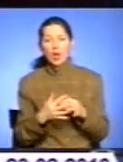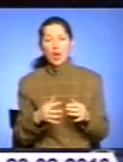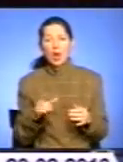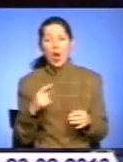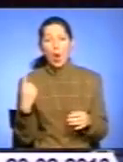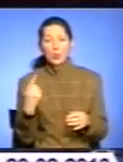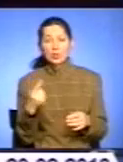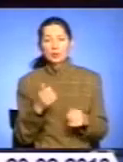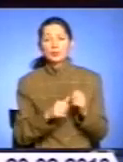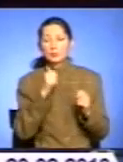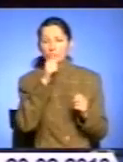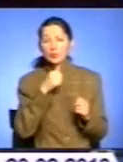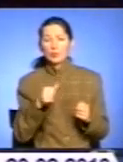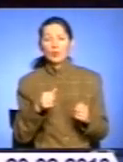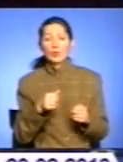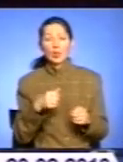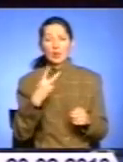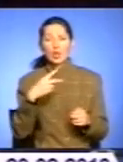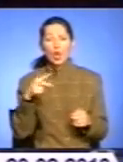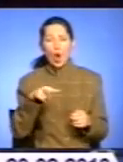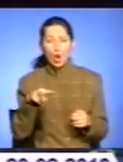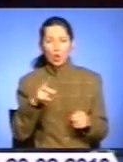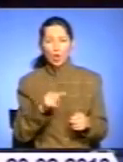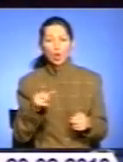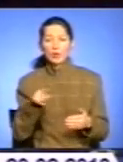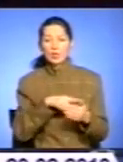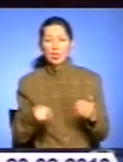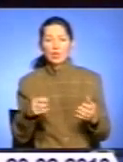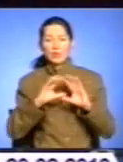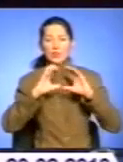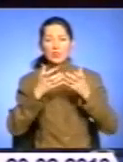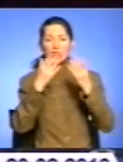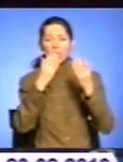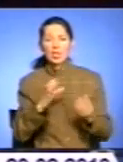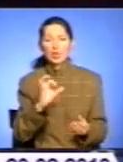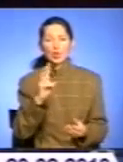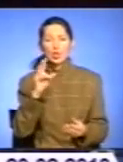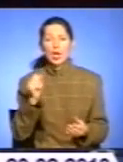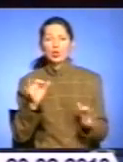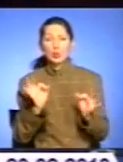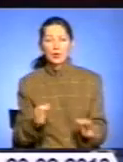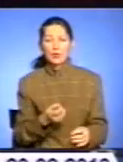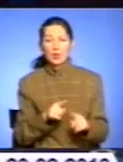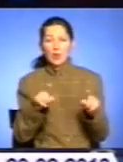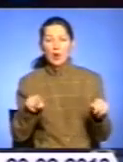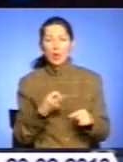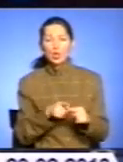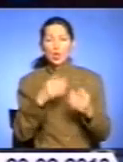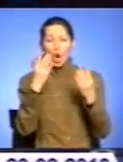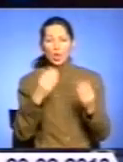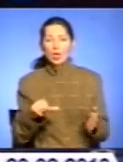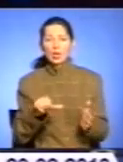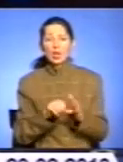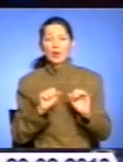Щорічно 20 лютого громадськість відзначає Всесвітній день соціальної справедливості. У рамках цього дня представники влади та